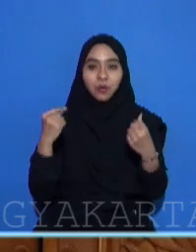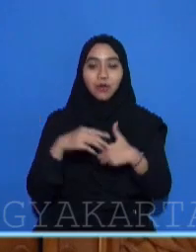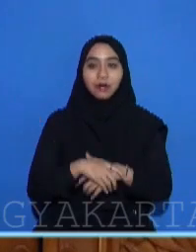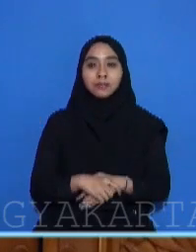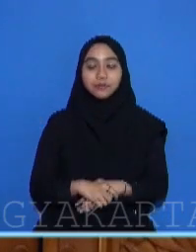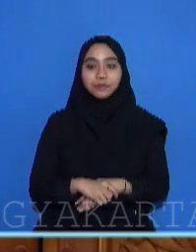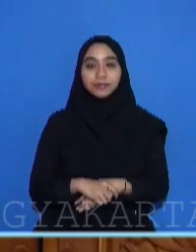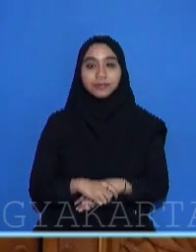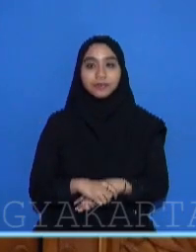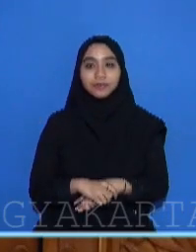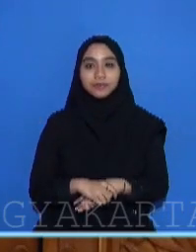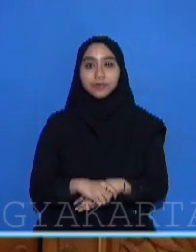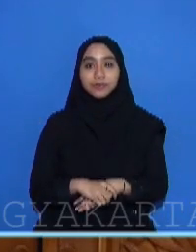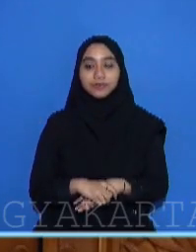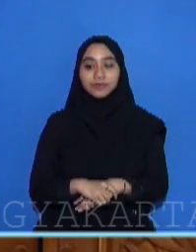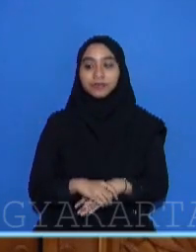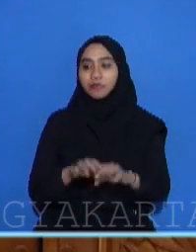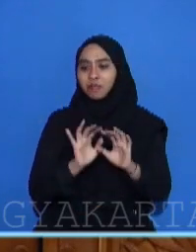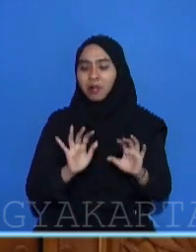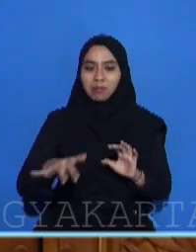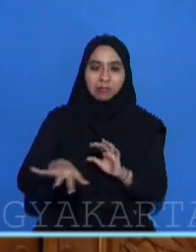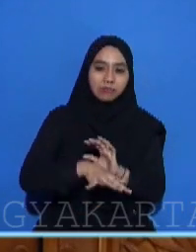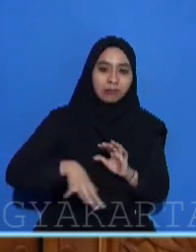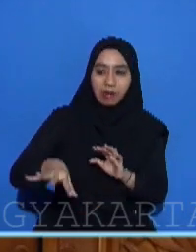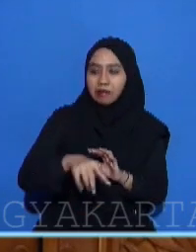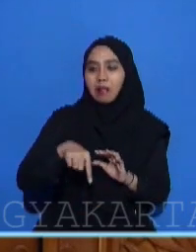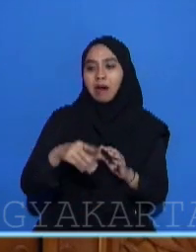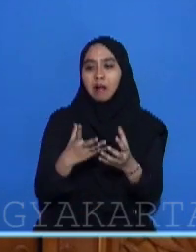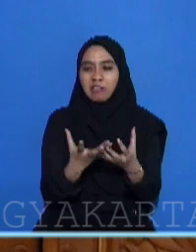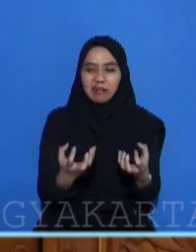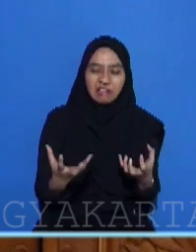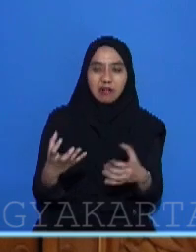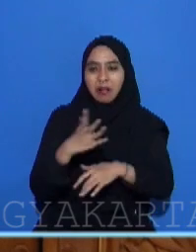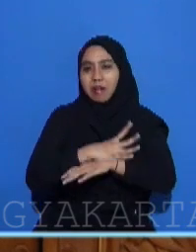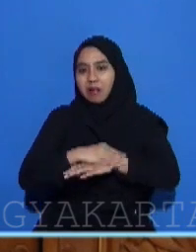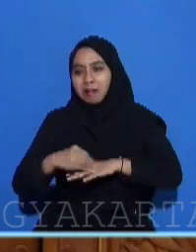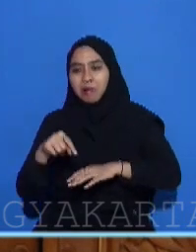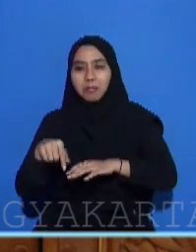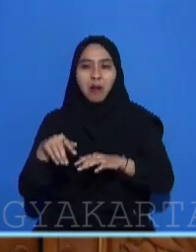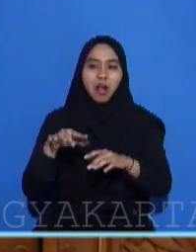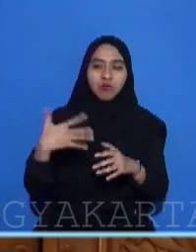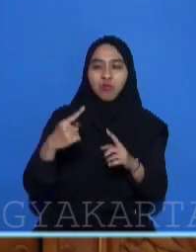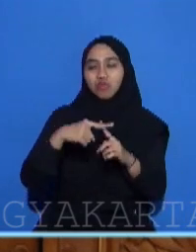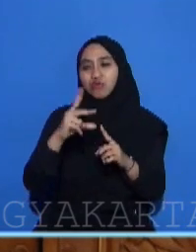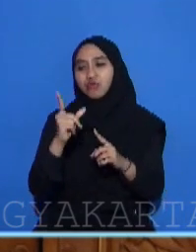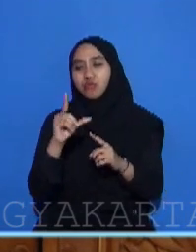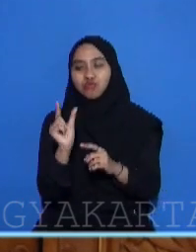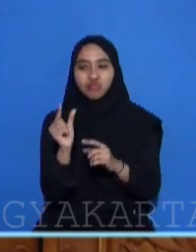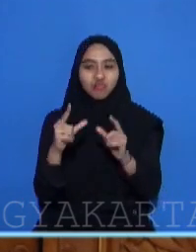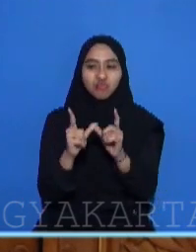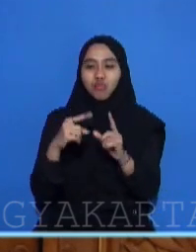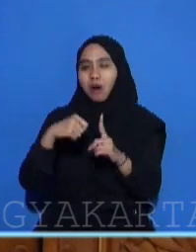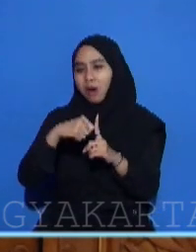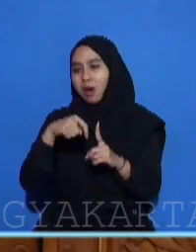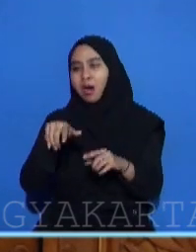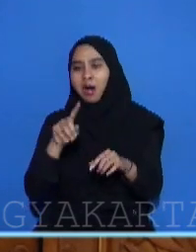para pamirs saking sakading iwen ingkang Gesang alamobok utawi tru Dados salahunggaling iwen